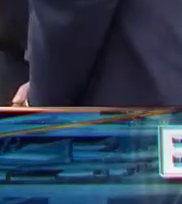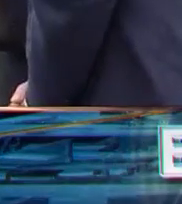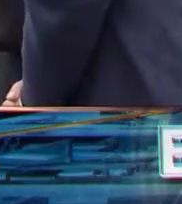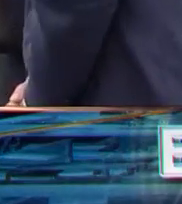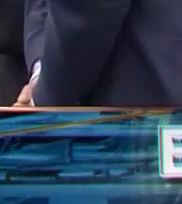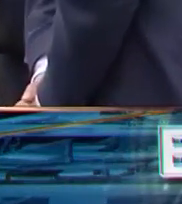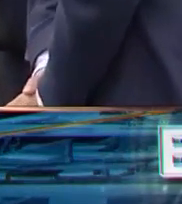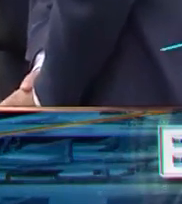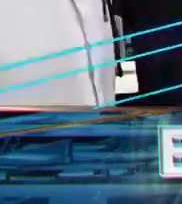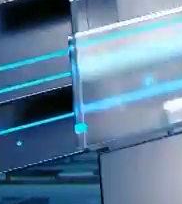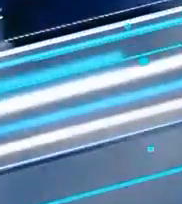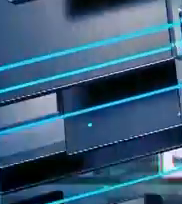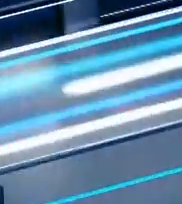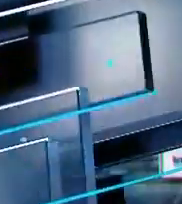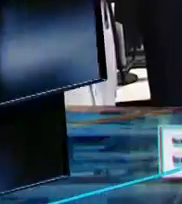Мамин келді.